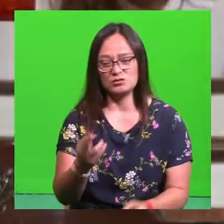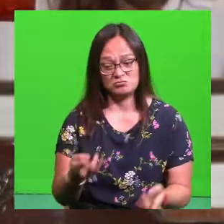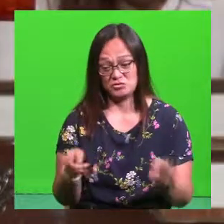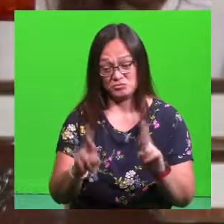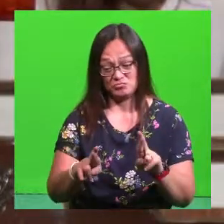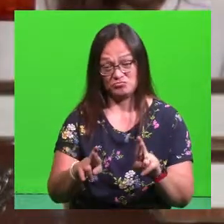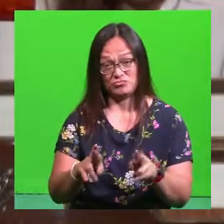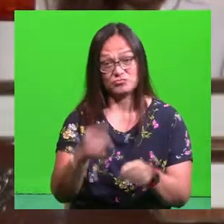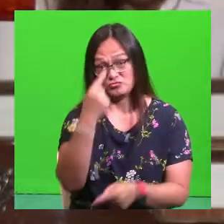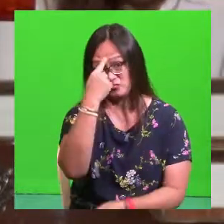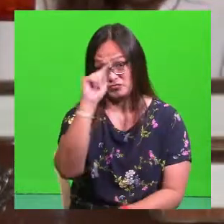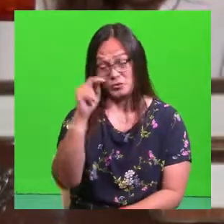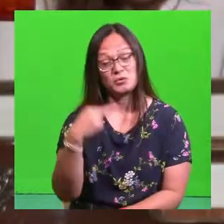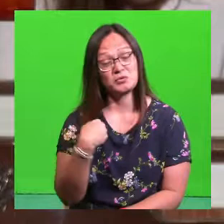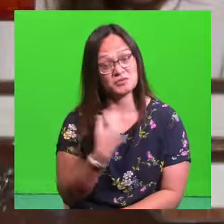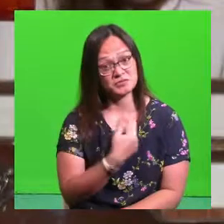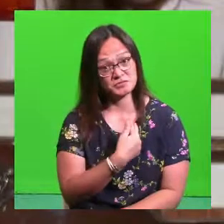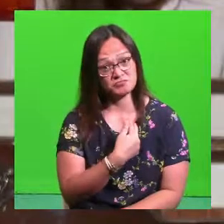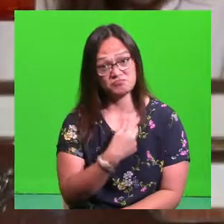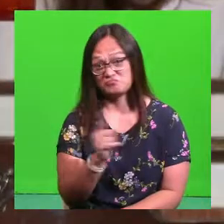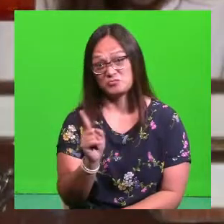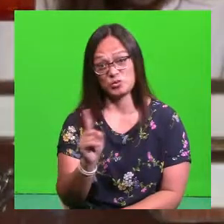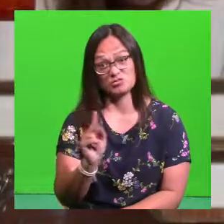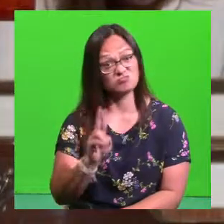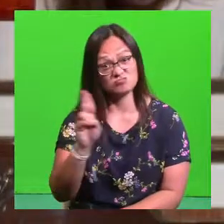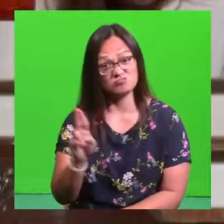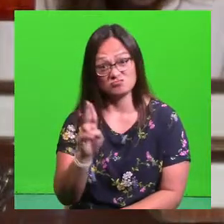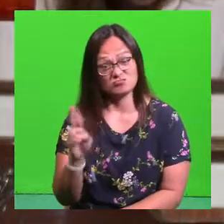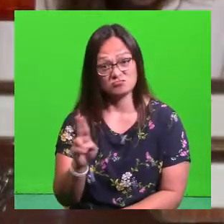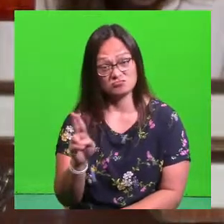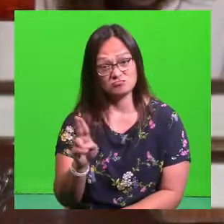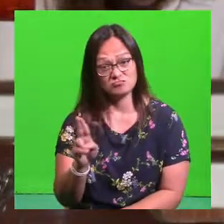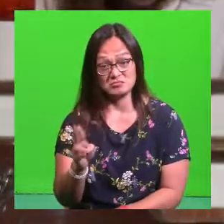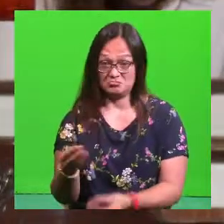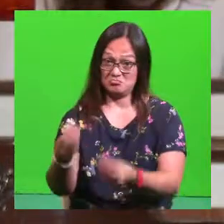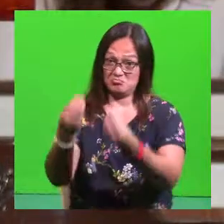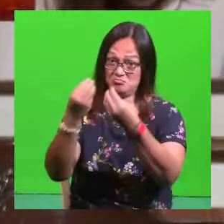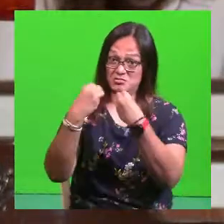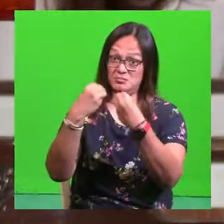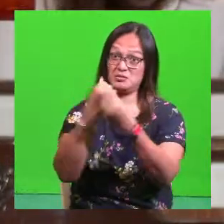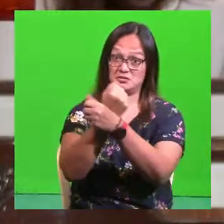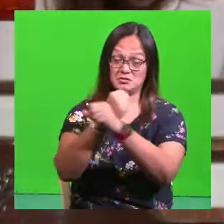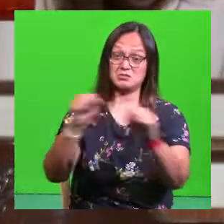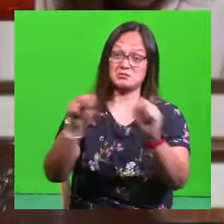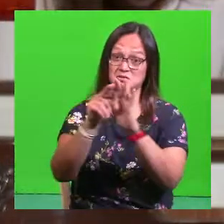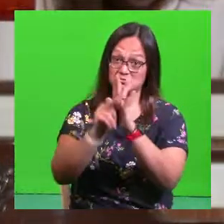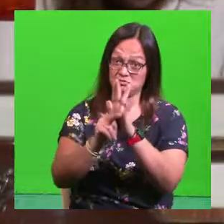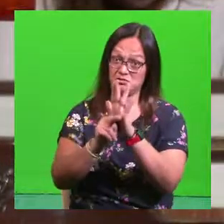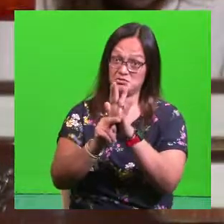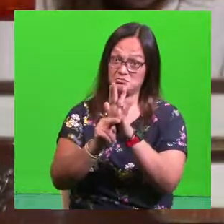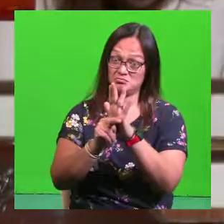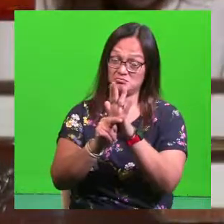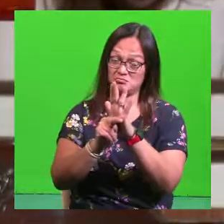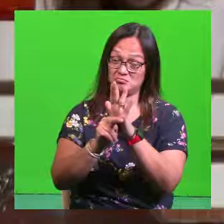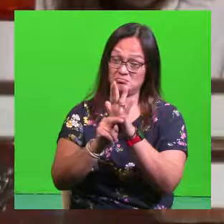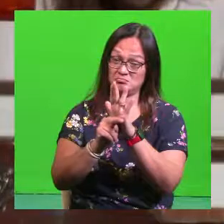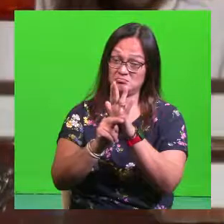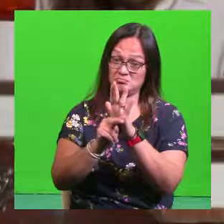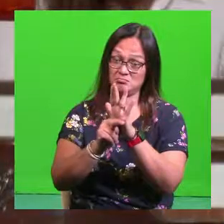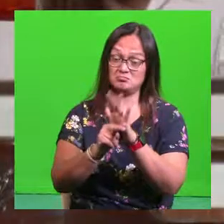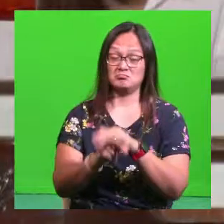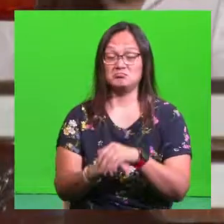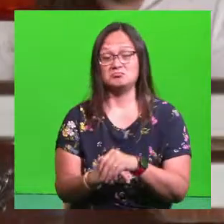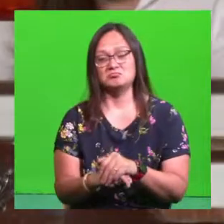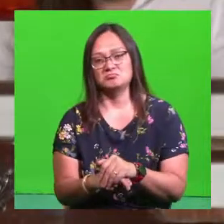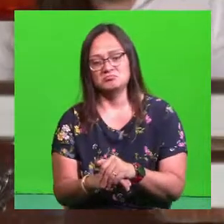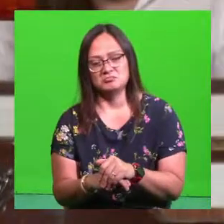Ito ba ay nagdulot sa atin ng kaligtasan? Kaya po, inawit natin yung saved by the blood of the crucified